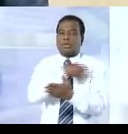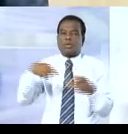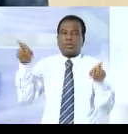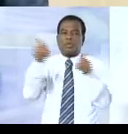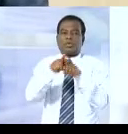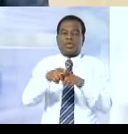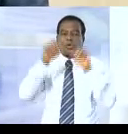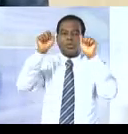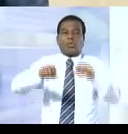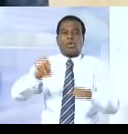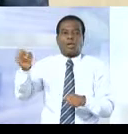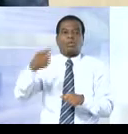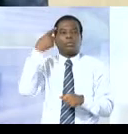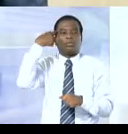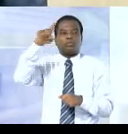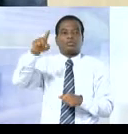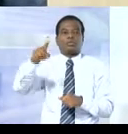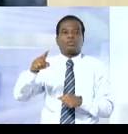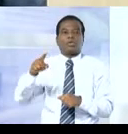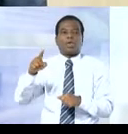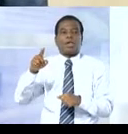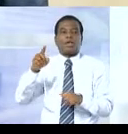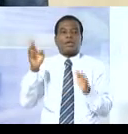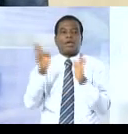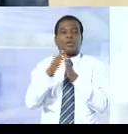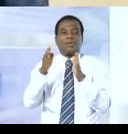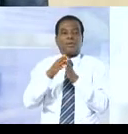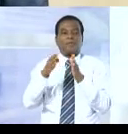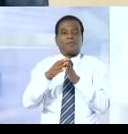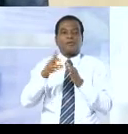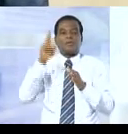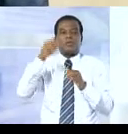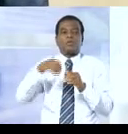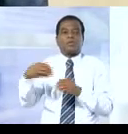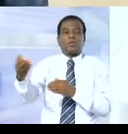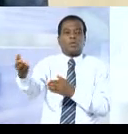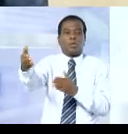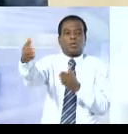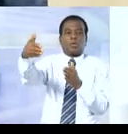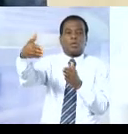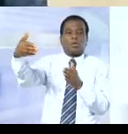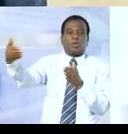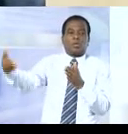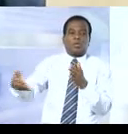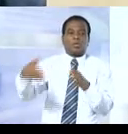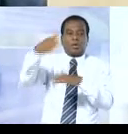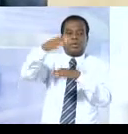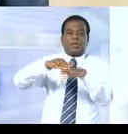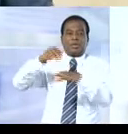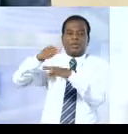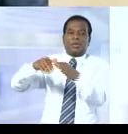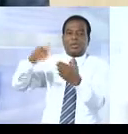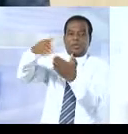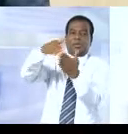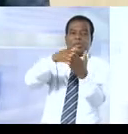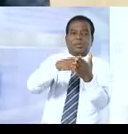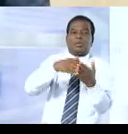la possibilité pour le Conseil de l'Entente de recruter le personnel dont il a